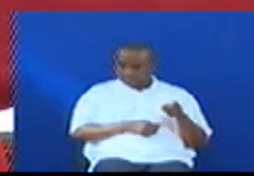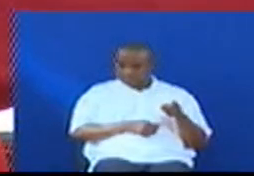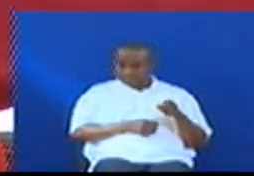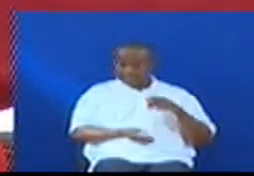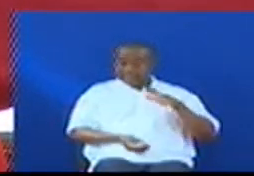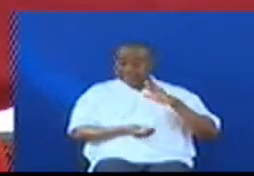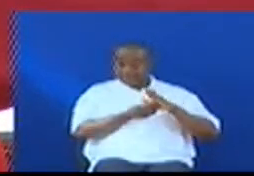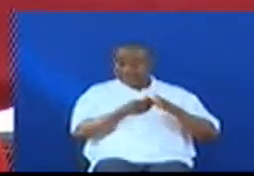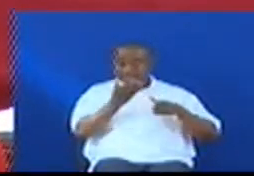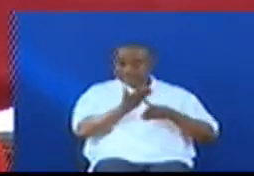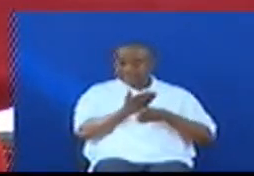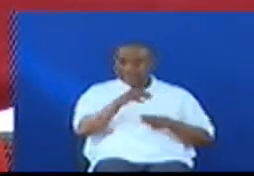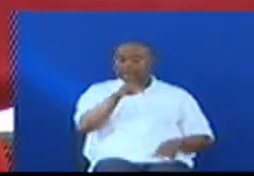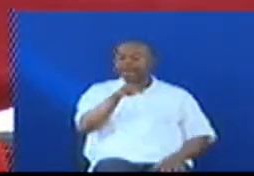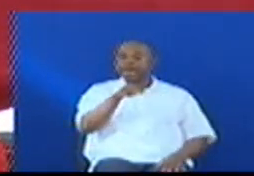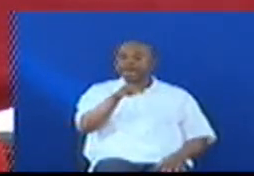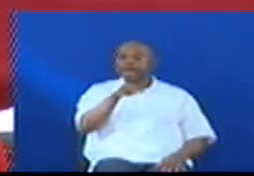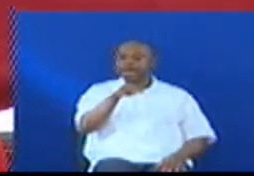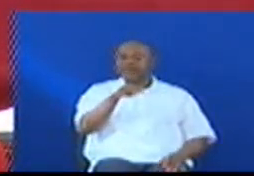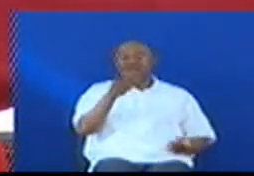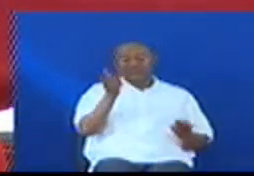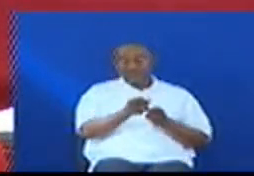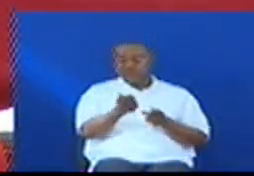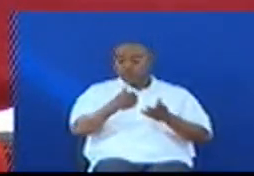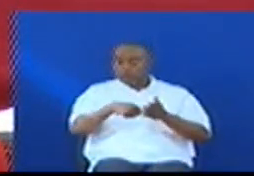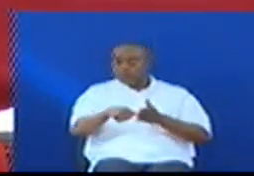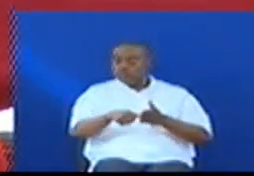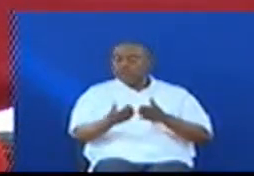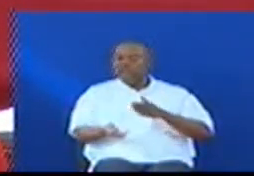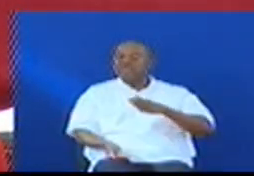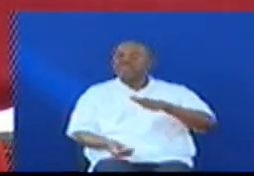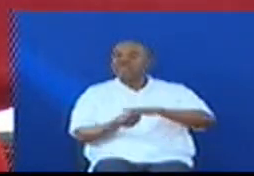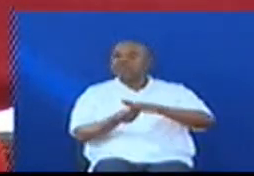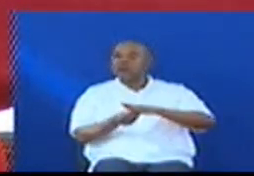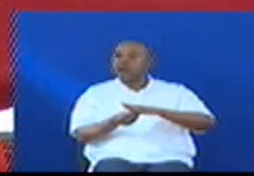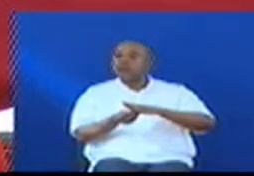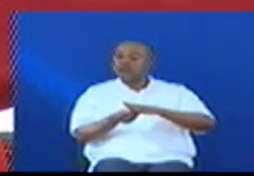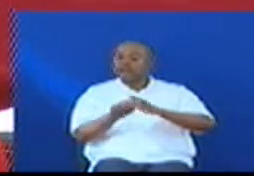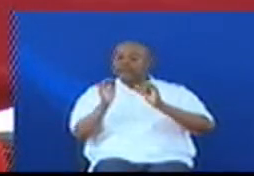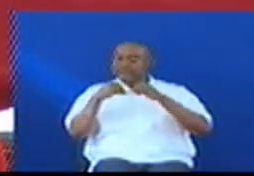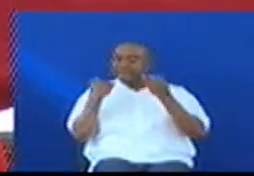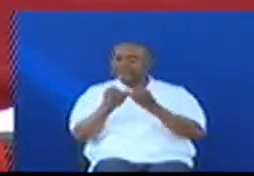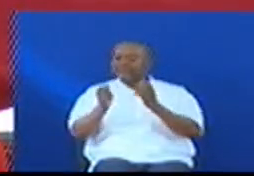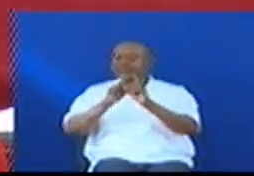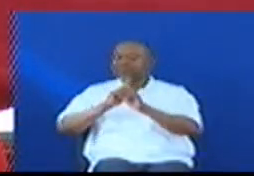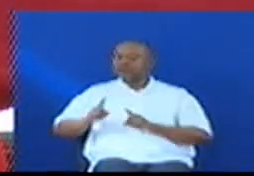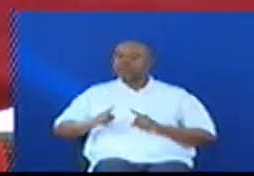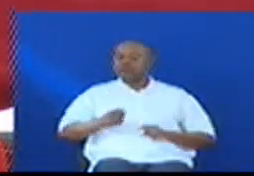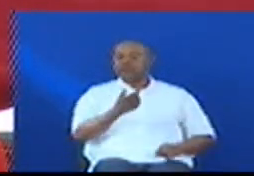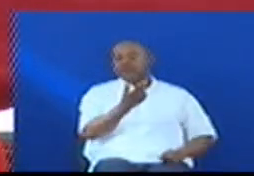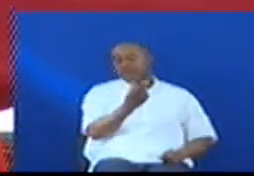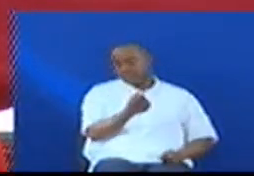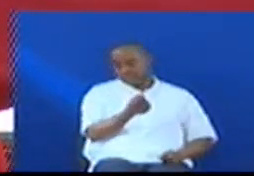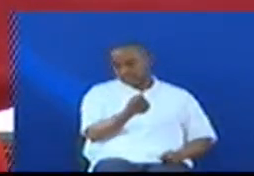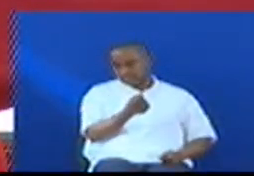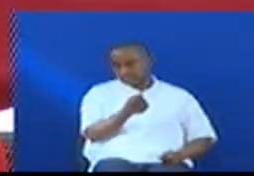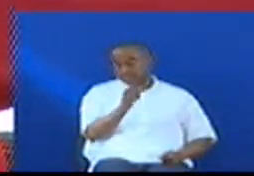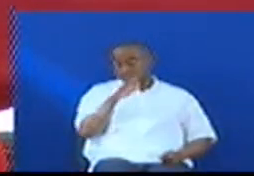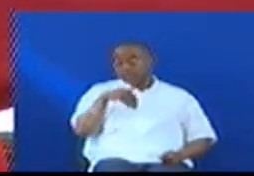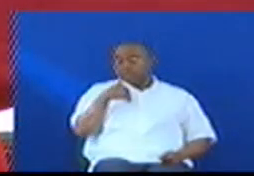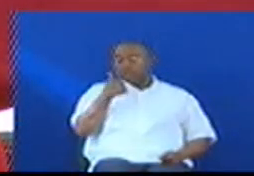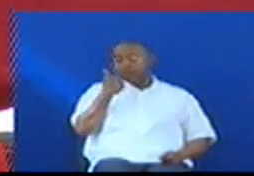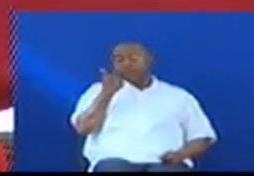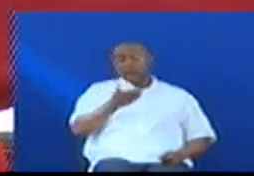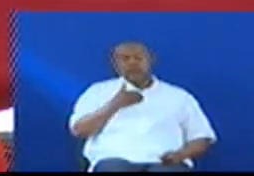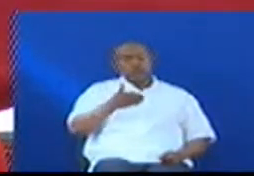wakanunua dhamana Benki M, na wakanunua dhamana kwenye taasisi mbalimbali za kifedha. Lakini baadaye ilikuja kugundulika